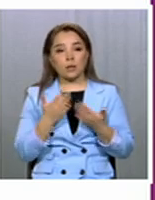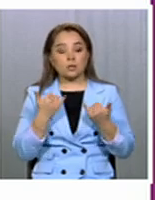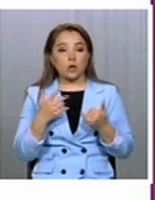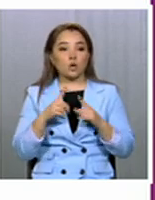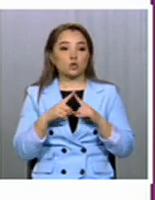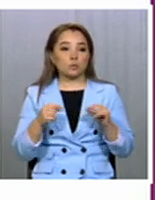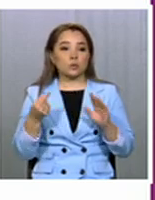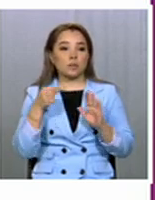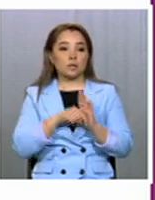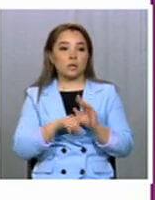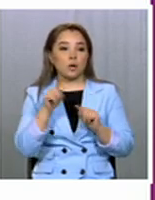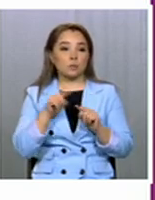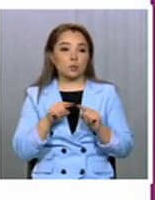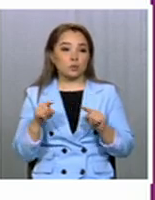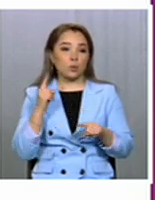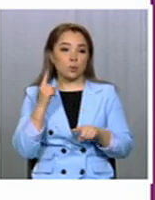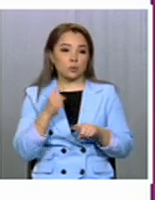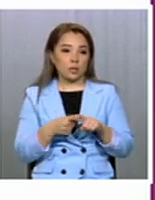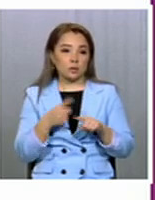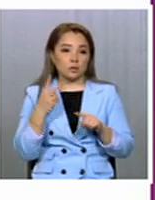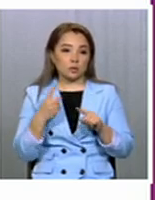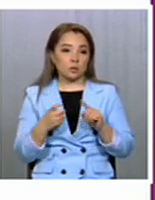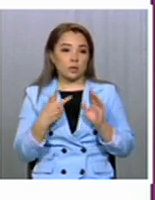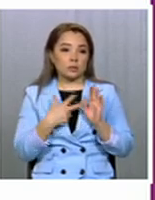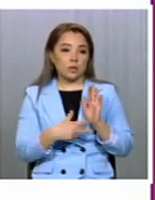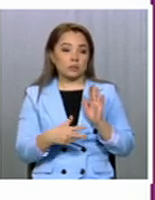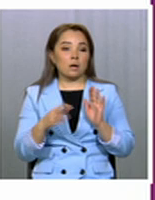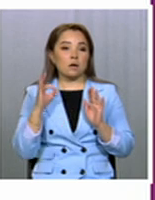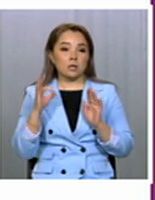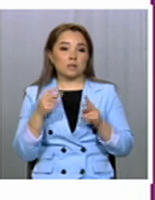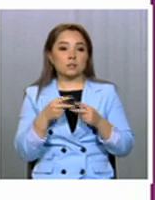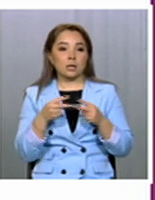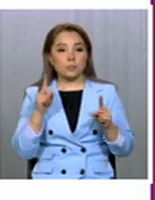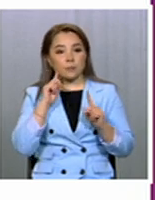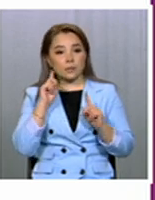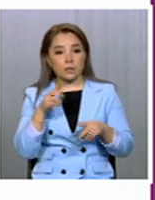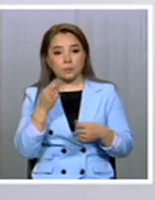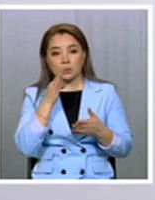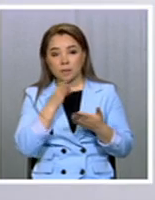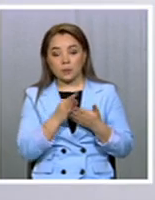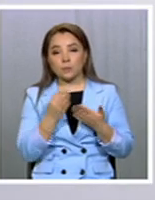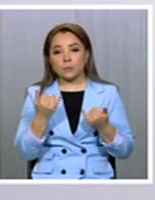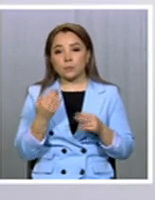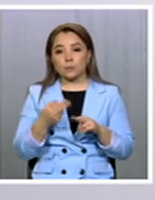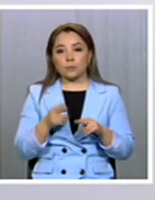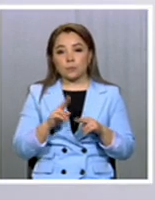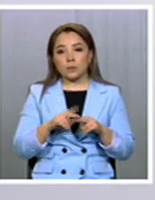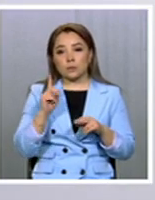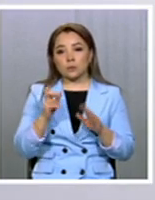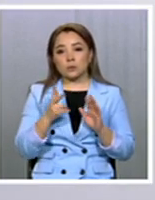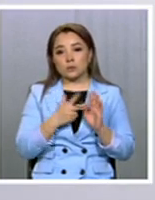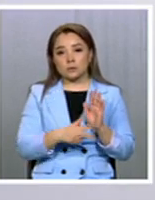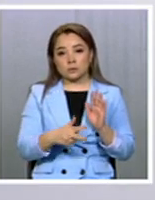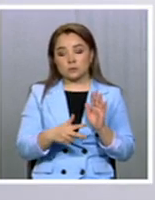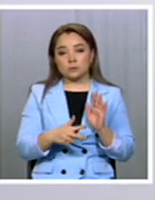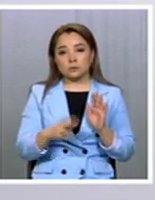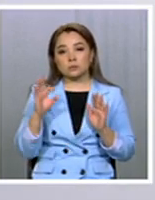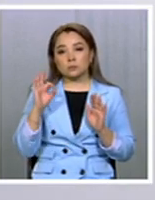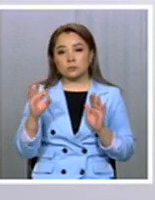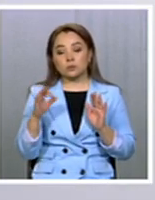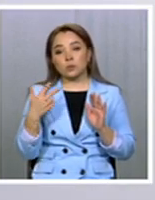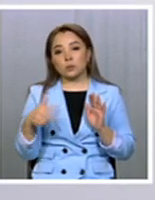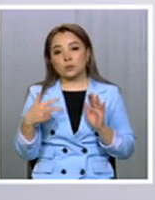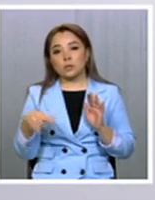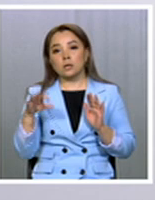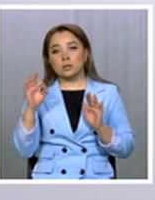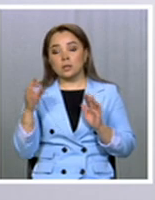ішкі бұрыштарының қосындысы 180 градусқа тең екенін білеміз. Олай болса, 180 градустан 30 градусты